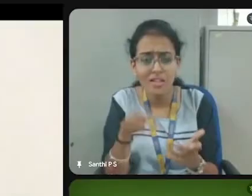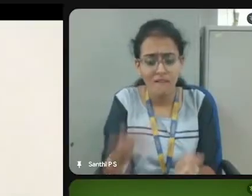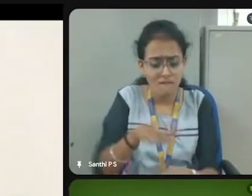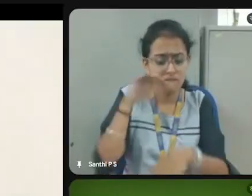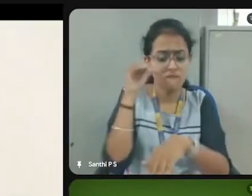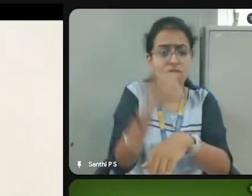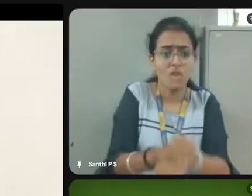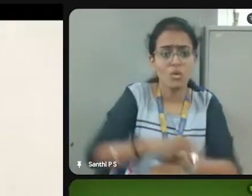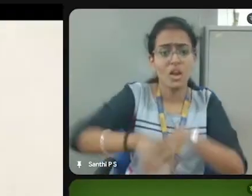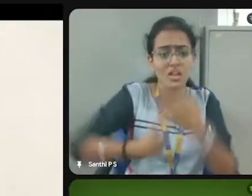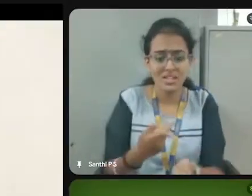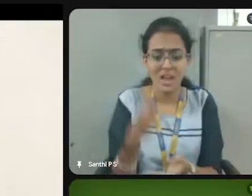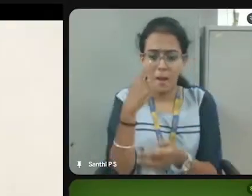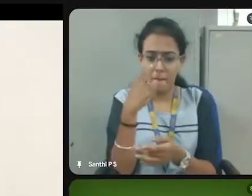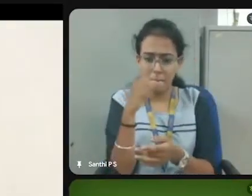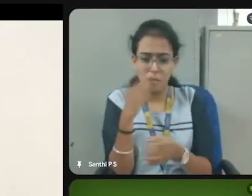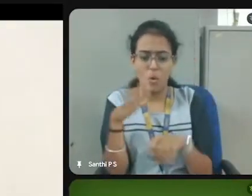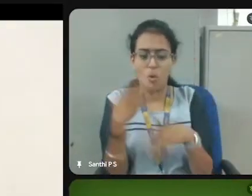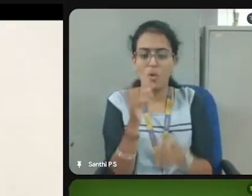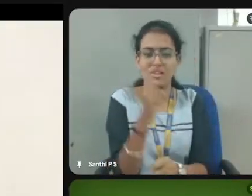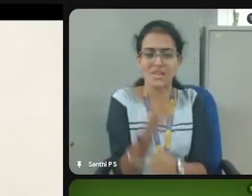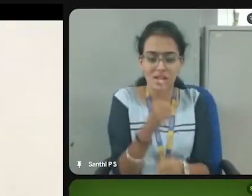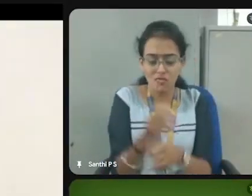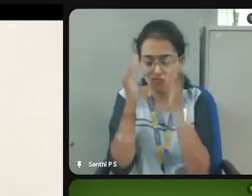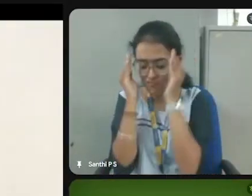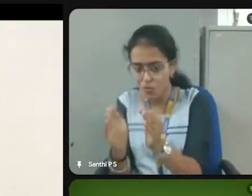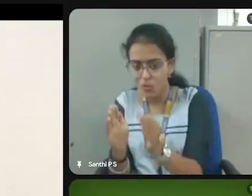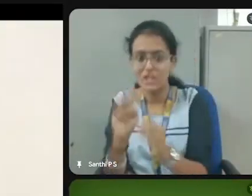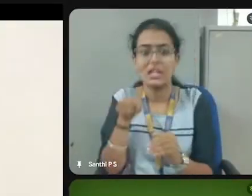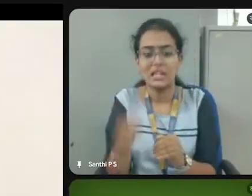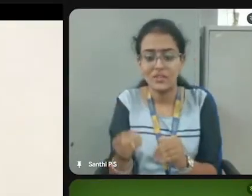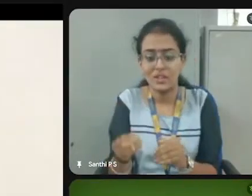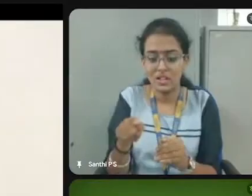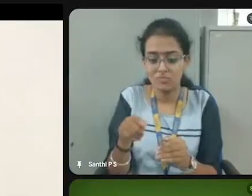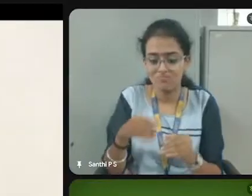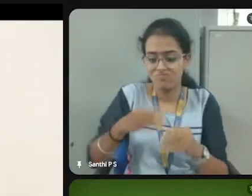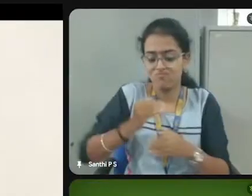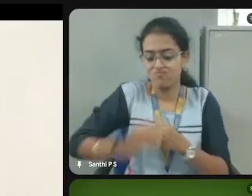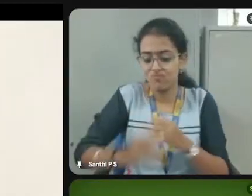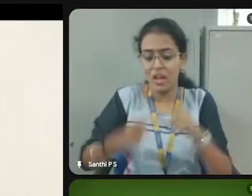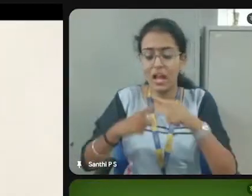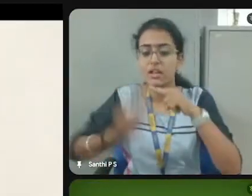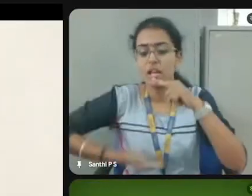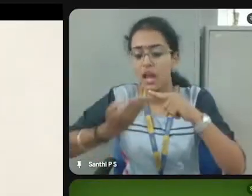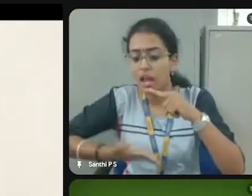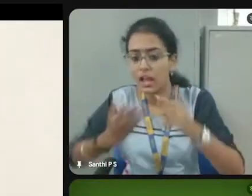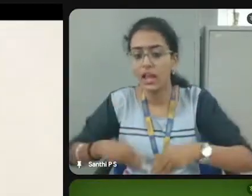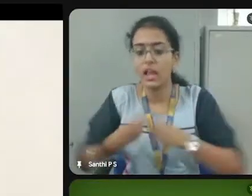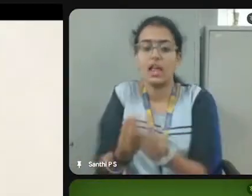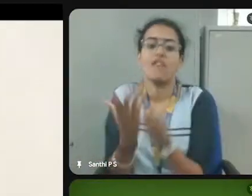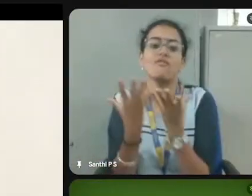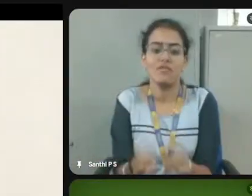അധ്യാപകരായാലും രക്ഷകർത്താക്കളായാലും അതിലേക്ക് ഫോക്കസ് ചെയ്തുകൊണ്ട് ഉള്ള കണ്ടിന്യൂസ് ട്രെയിനിങ് കൊടുത്ത് അവരെ ഒരു നല്ല